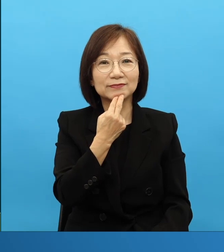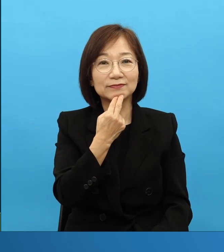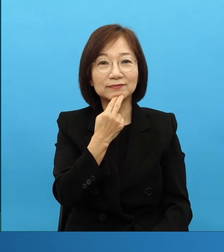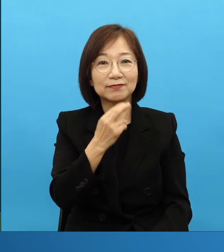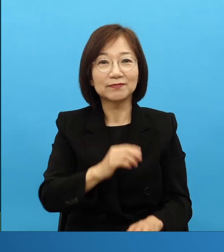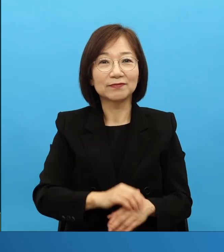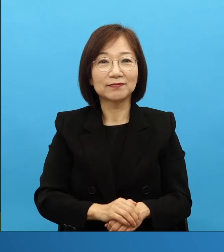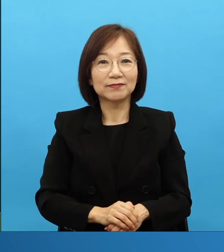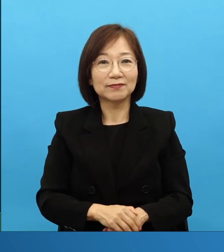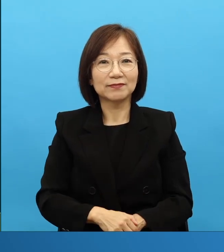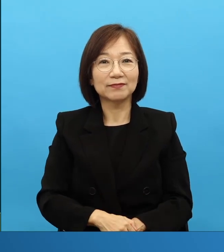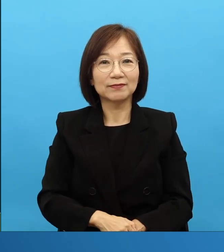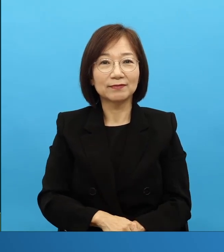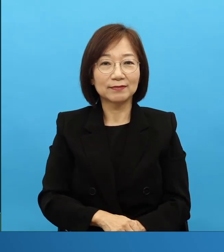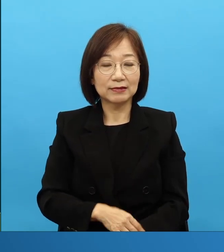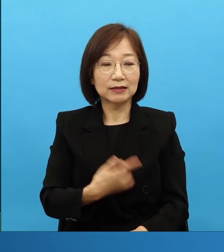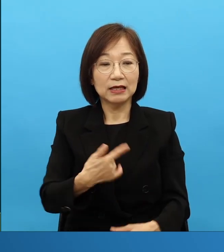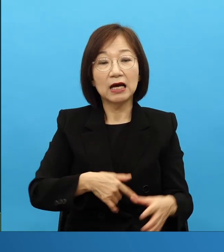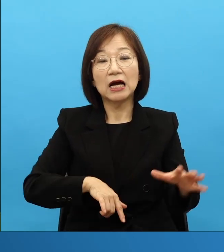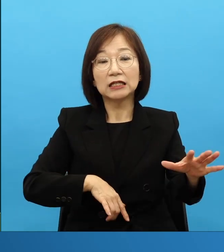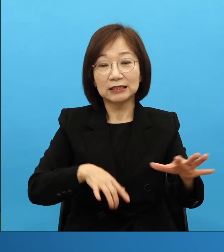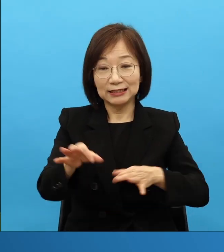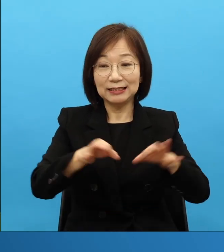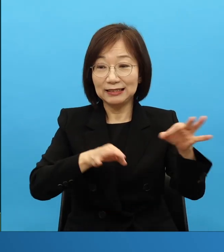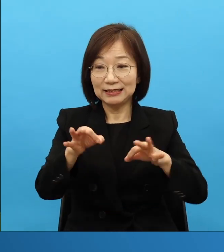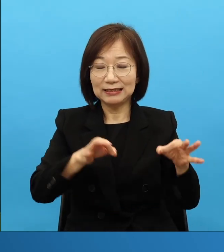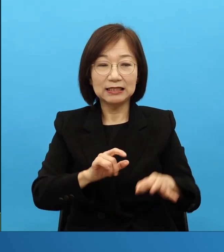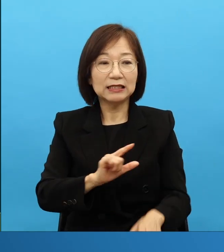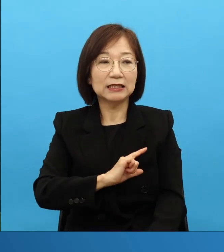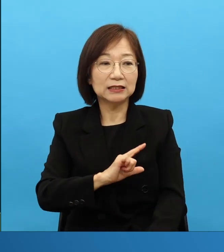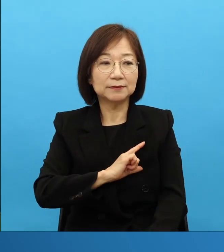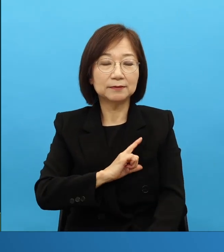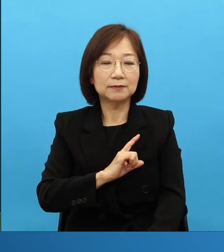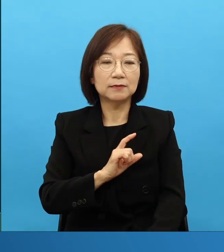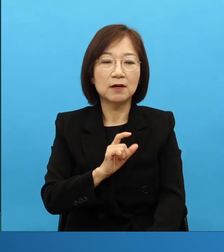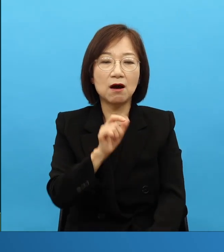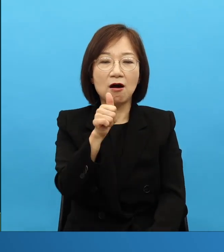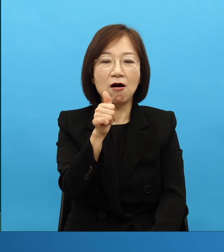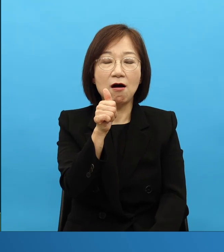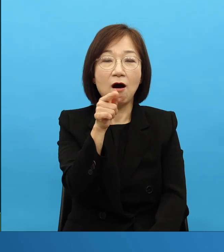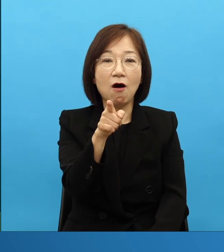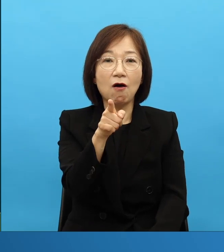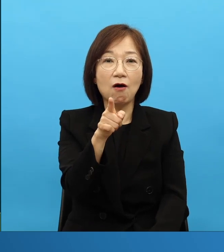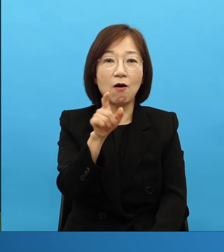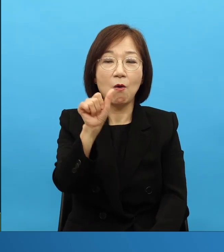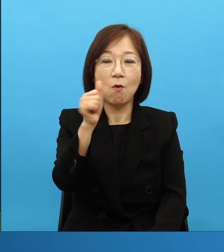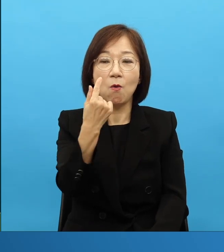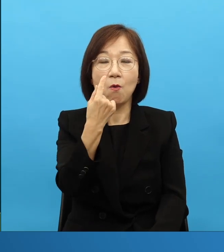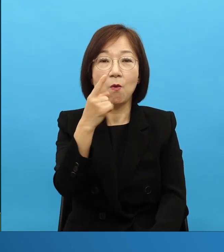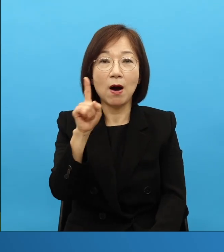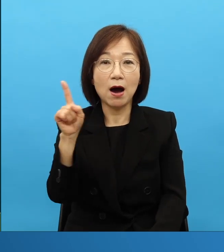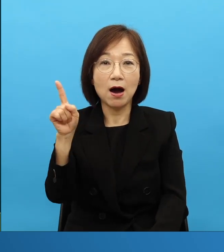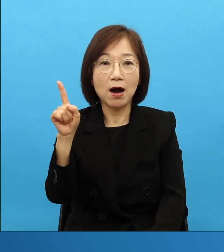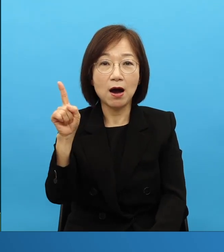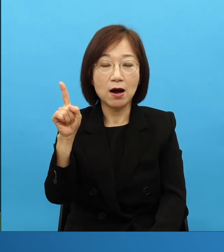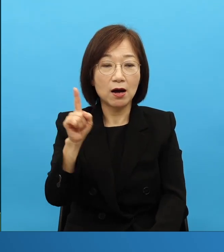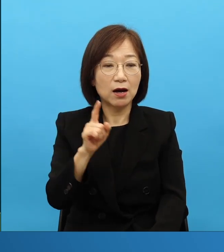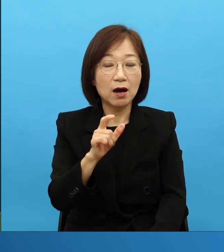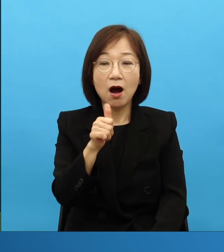이름이 허화시입니다. And that marketplace was called vanity. 예, 텅텅